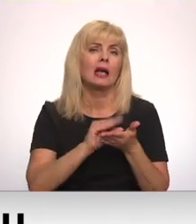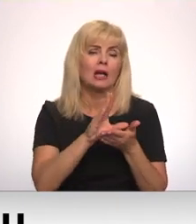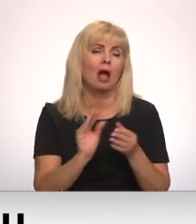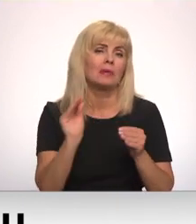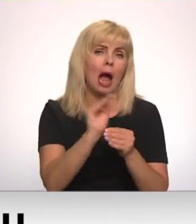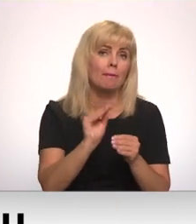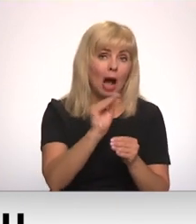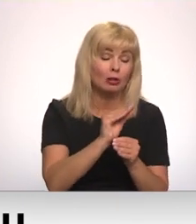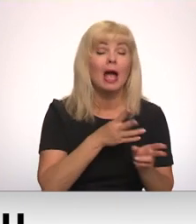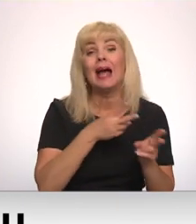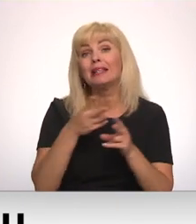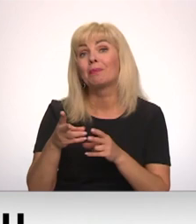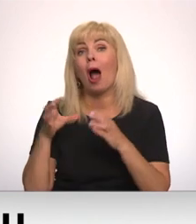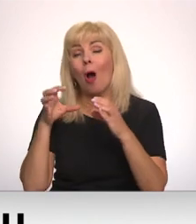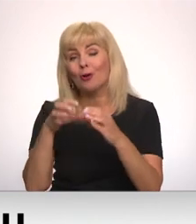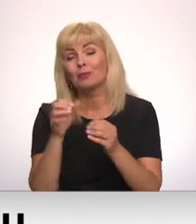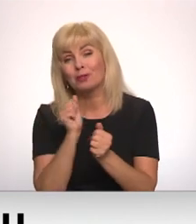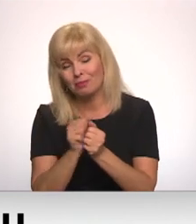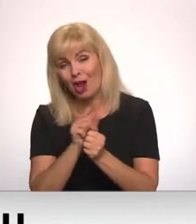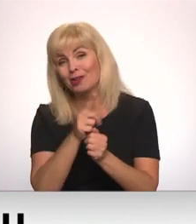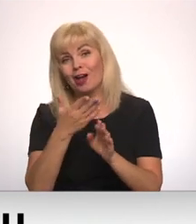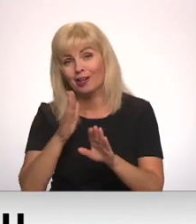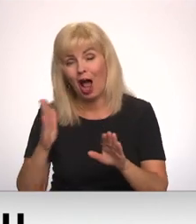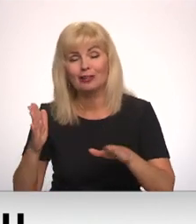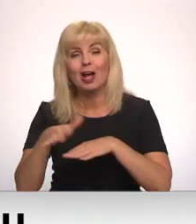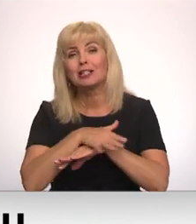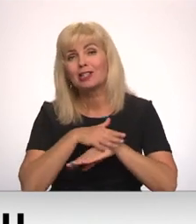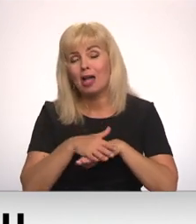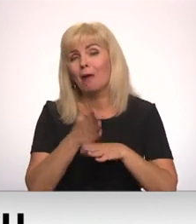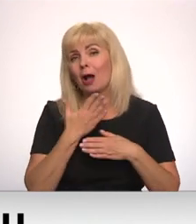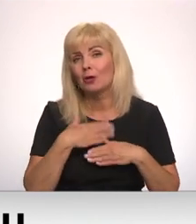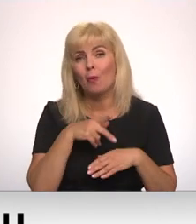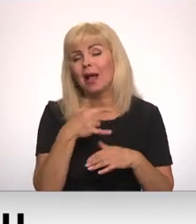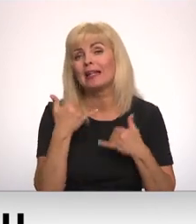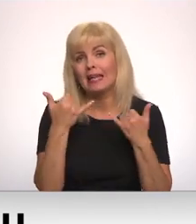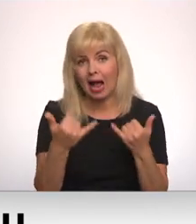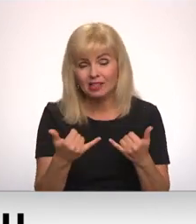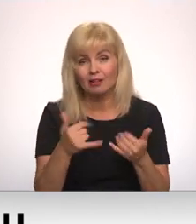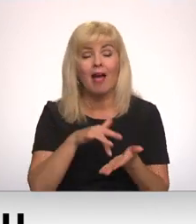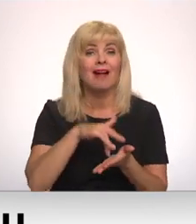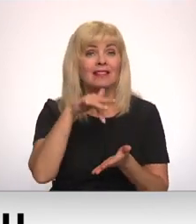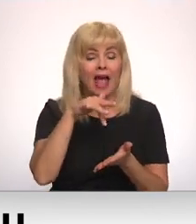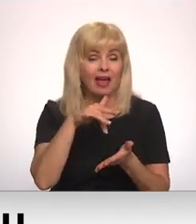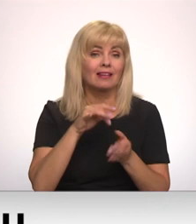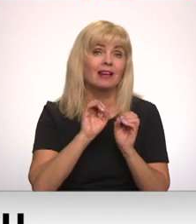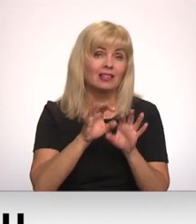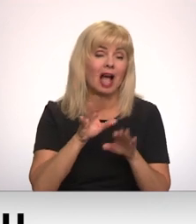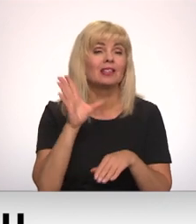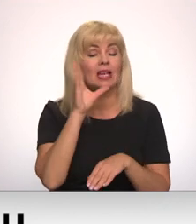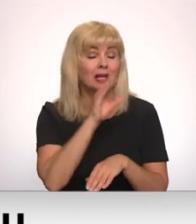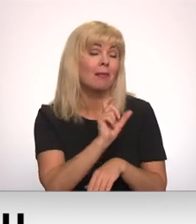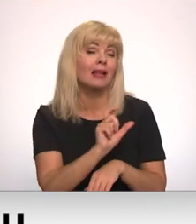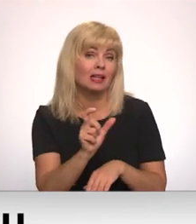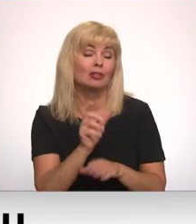jāpapildina. Pie izbraukuma autobusa bieži esot rinda. Sabiedrībā tas kļūs ļoti iecienīts. Centrā atklāja, ka iespējams jau pavisam